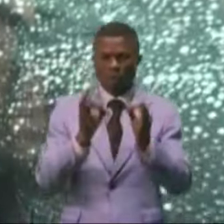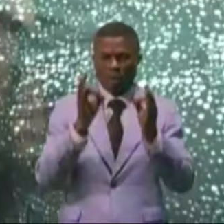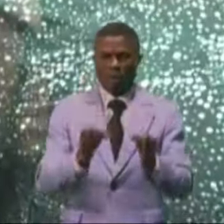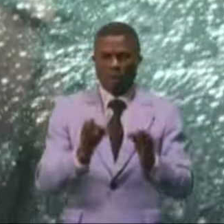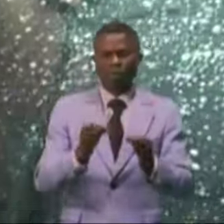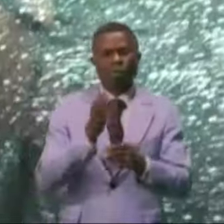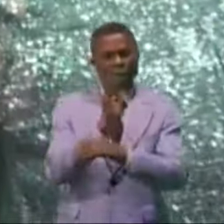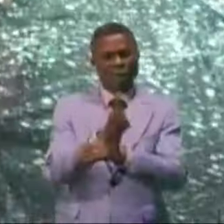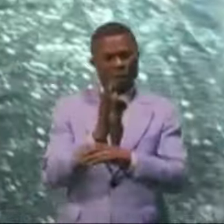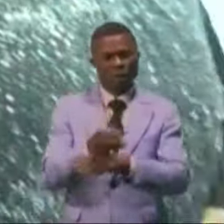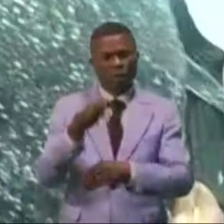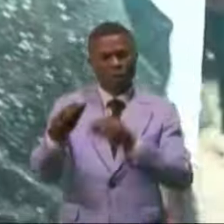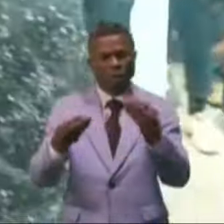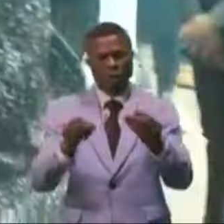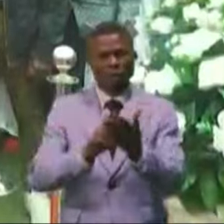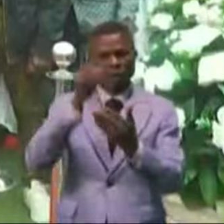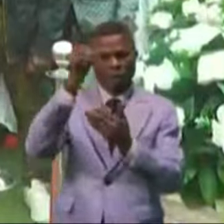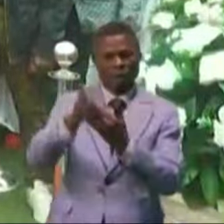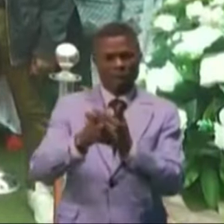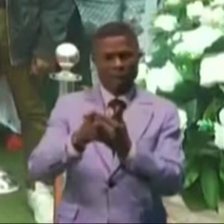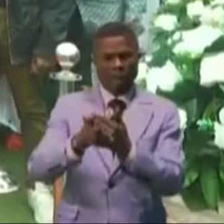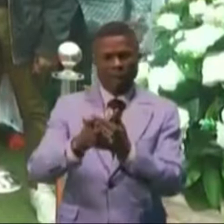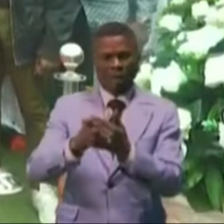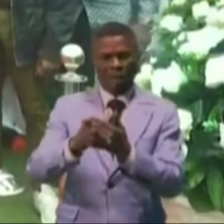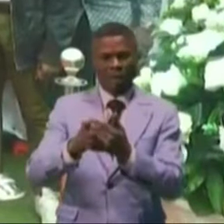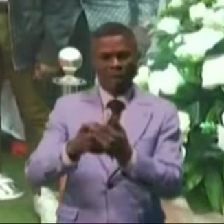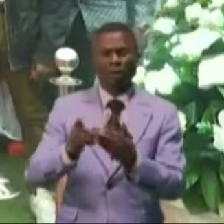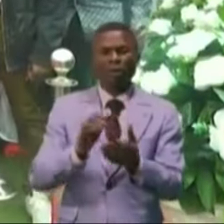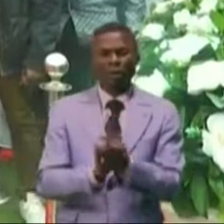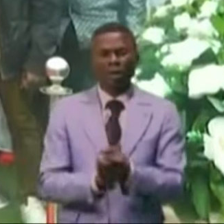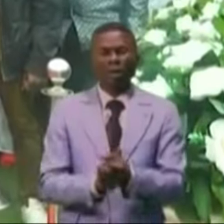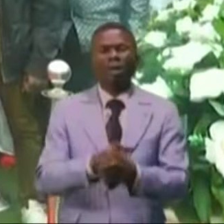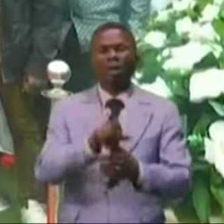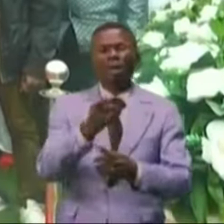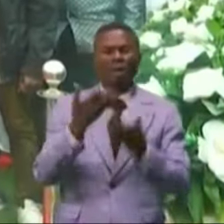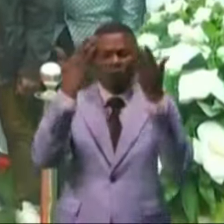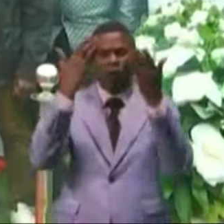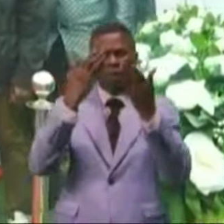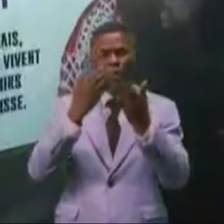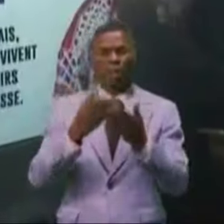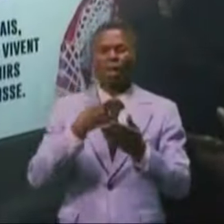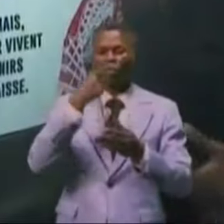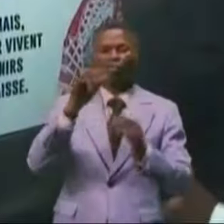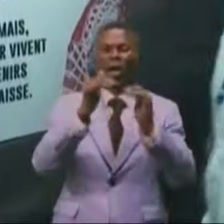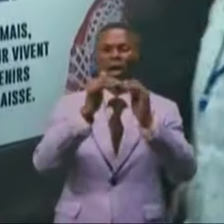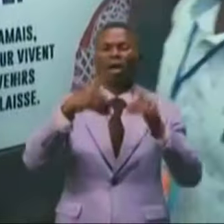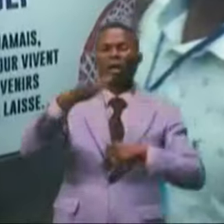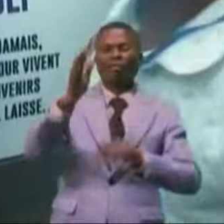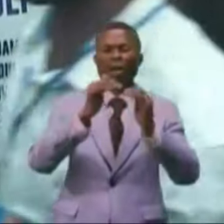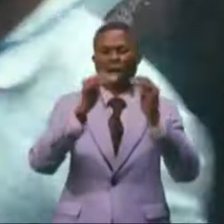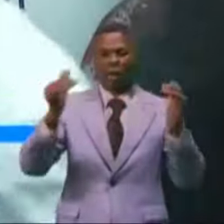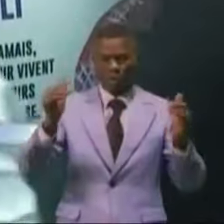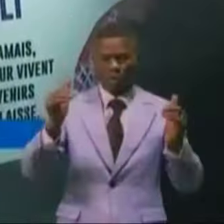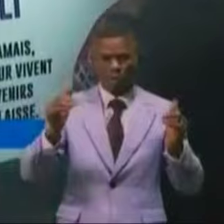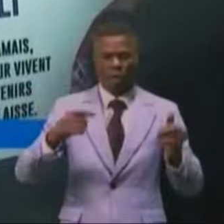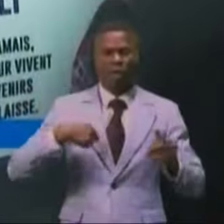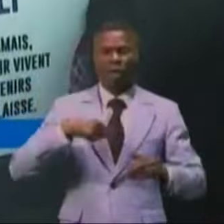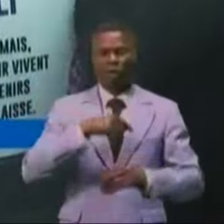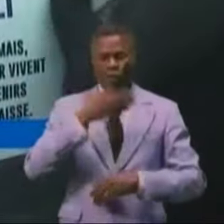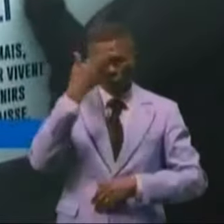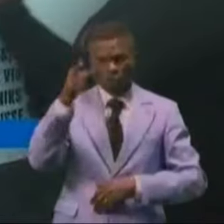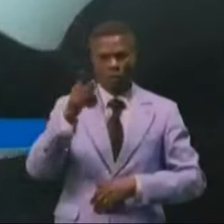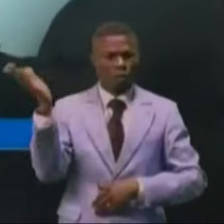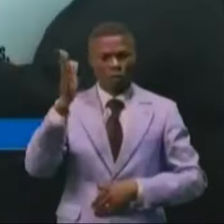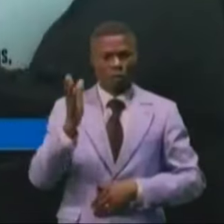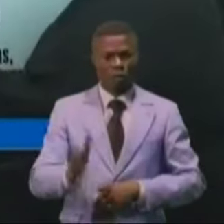conseils, que le destin nous prive désormais. Que c'est dur de vous dire, va en paix. Gwenzoni Noko. Nous